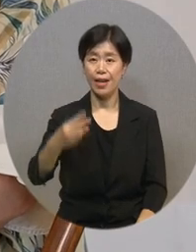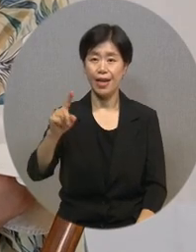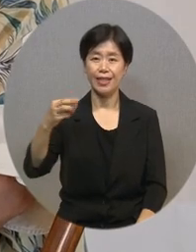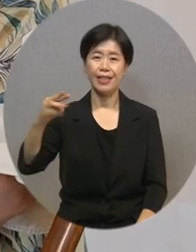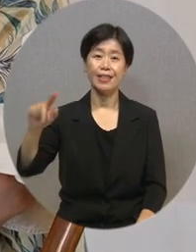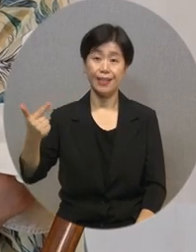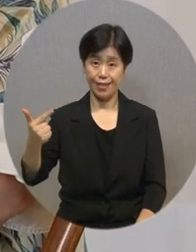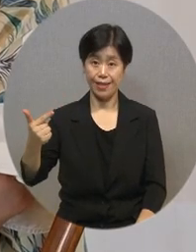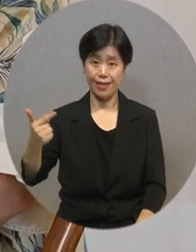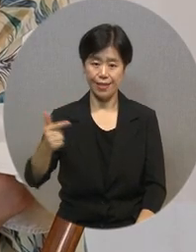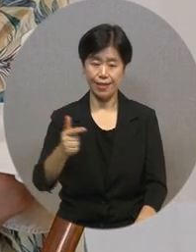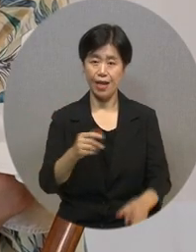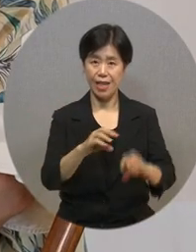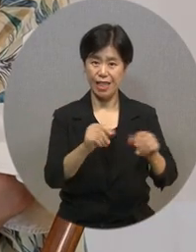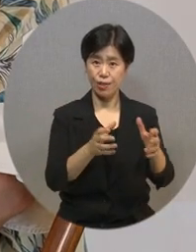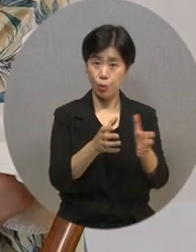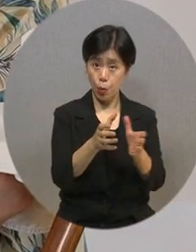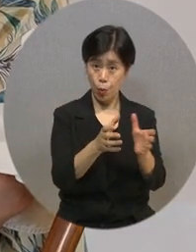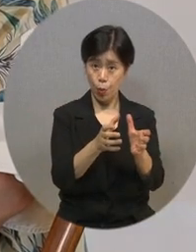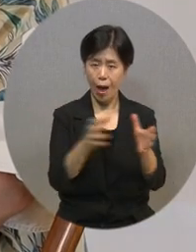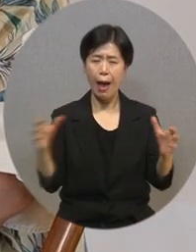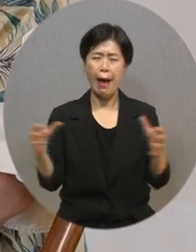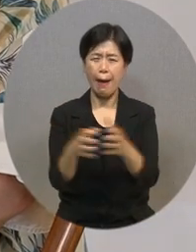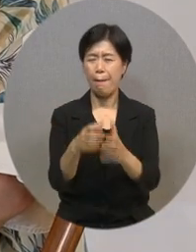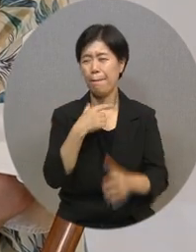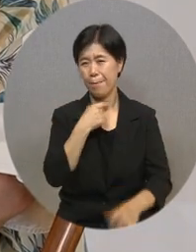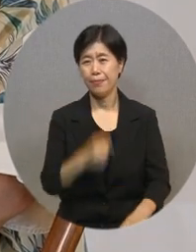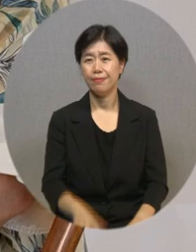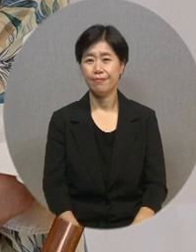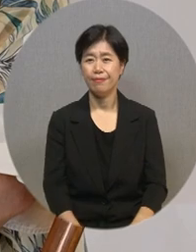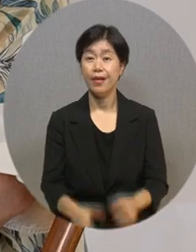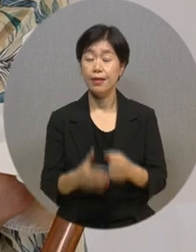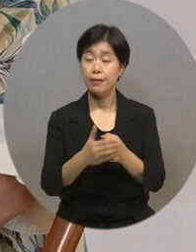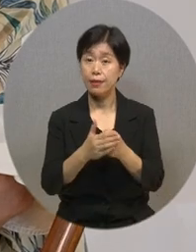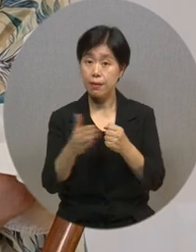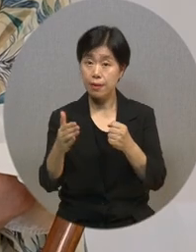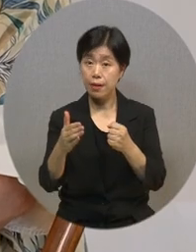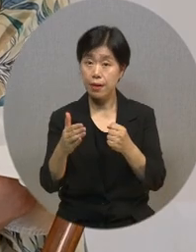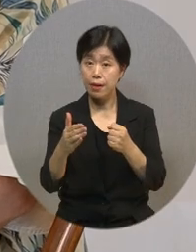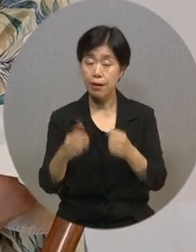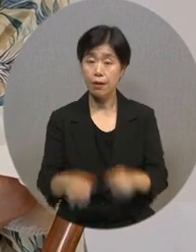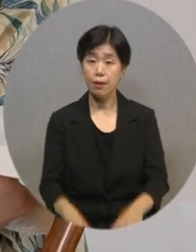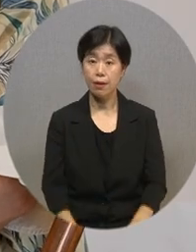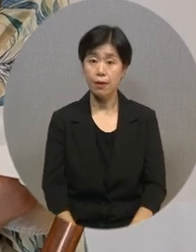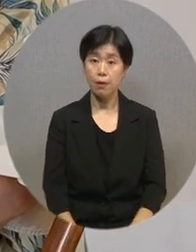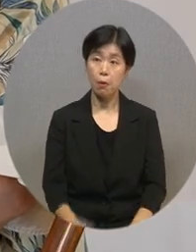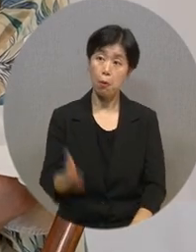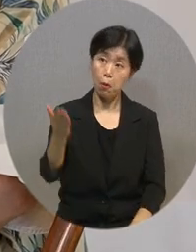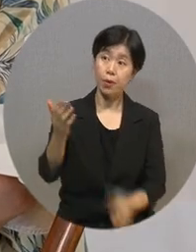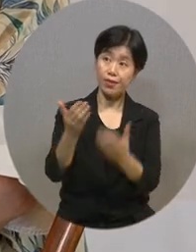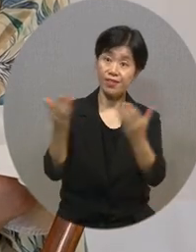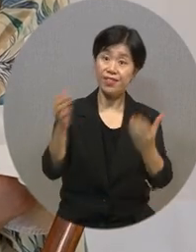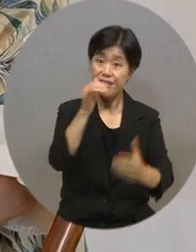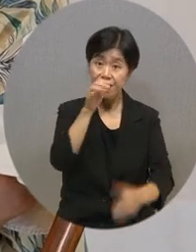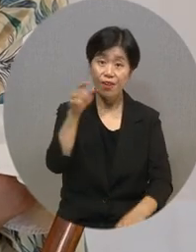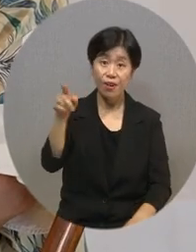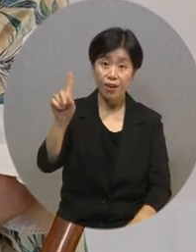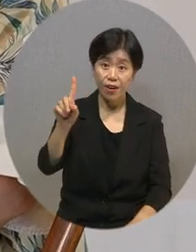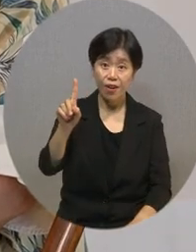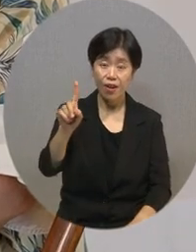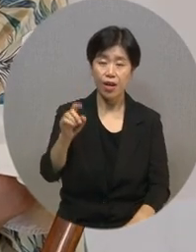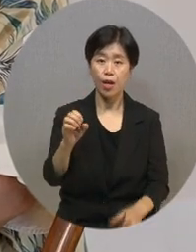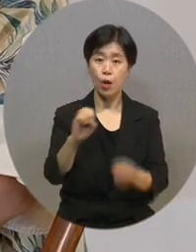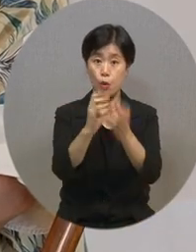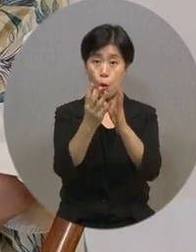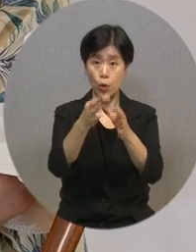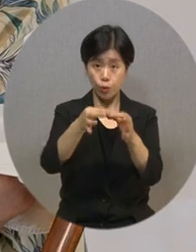도자기를 같은 콜라보하는 작품이에요. 네네. 네. 그래서 저기 지금 잠깐 조금 전시도 돼 있는데 화병도